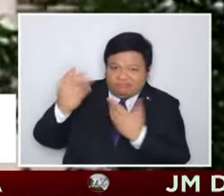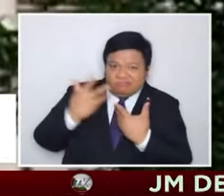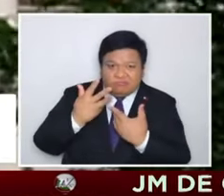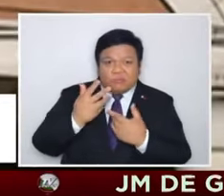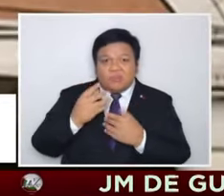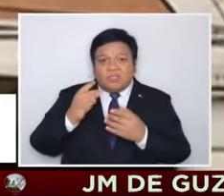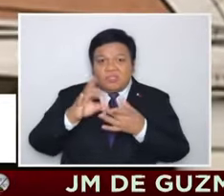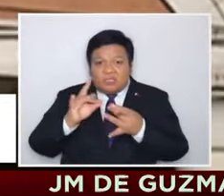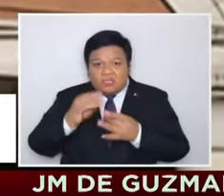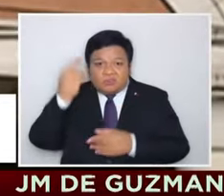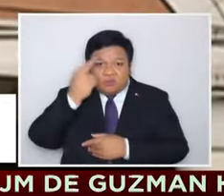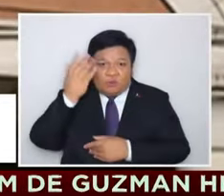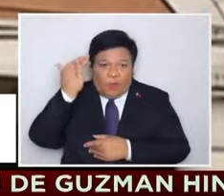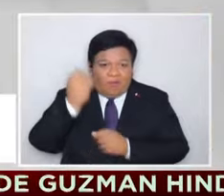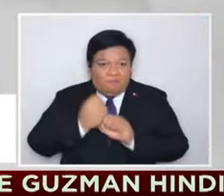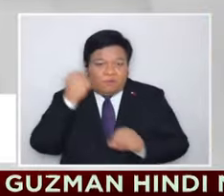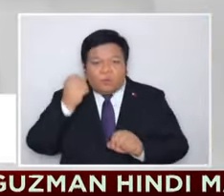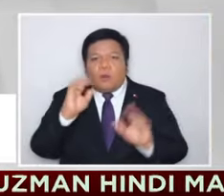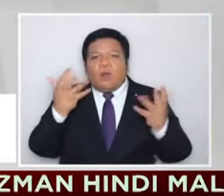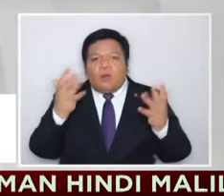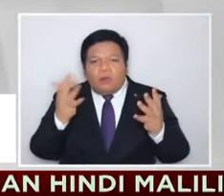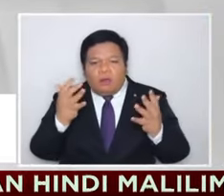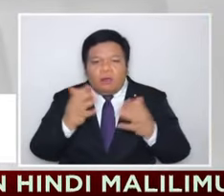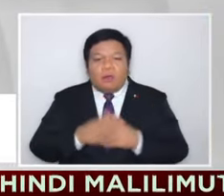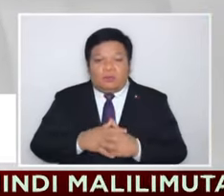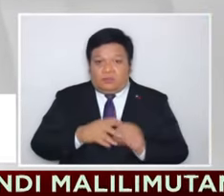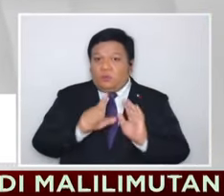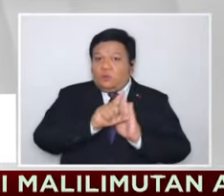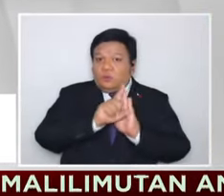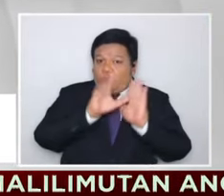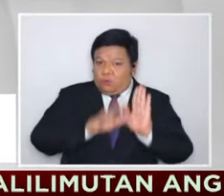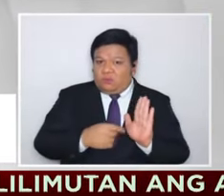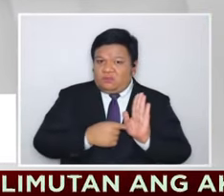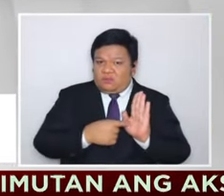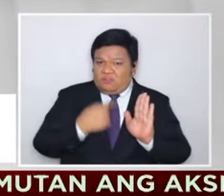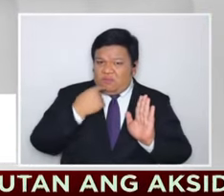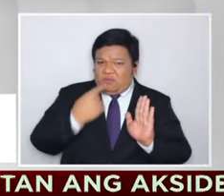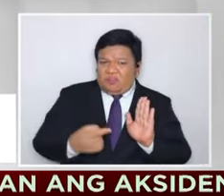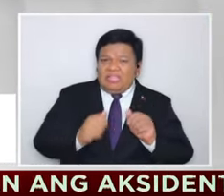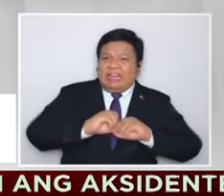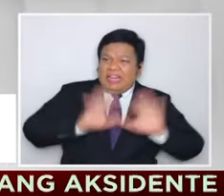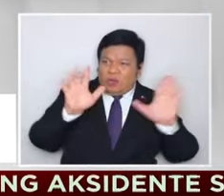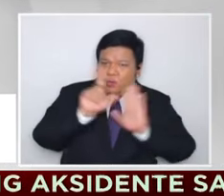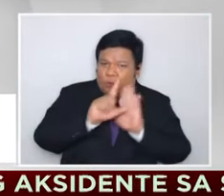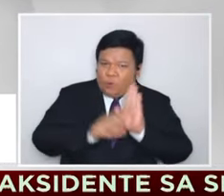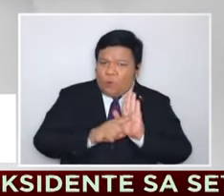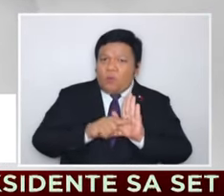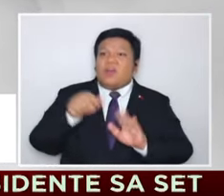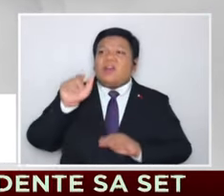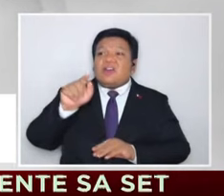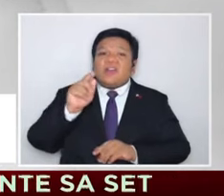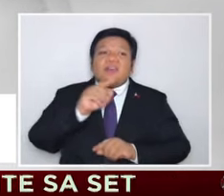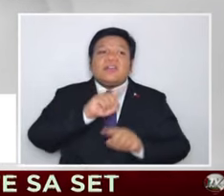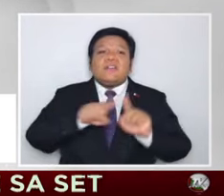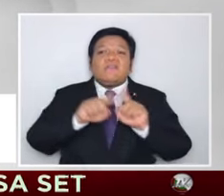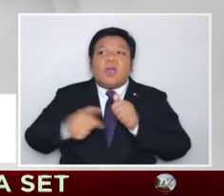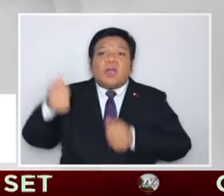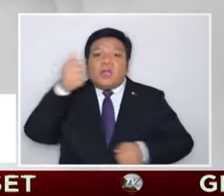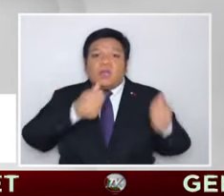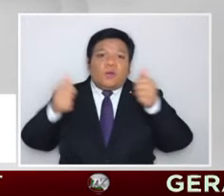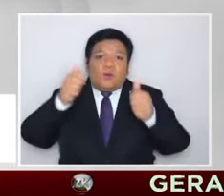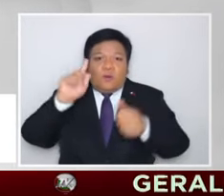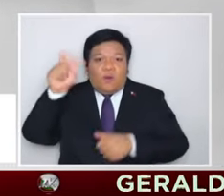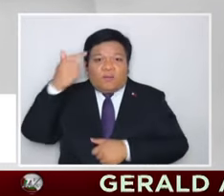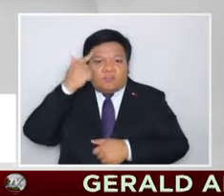abogado. Ayon kay Attorney De Leon, malinaw sa batas na dapat isapubliko ang SALN ng mga opisyal ng gobyerno.